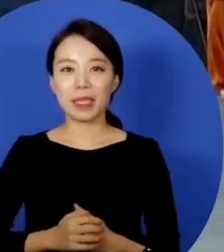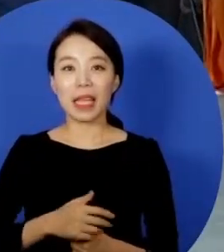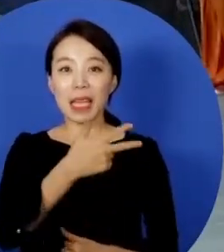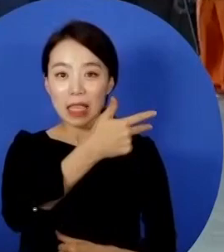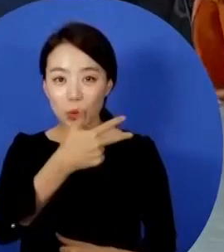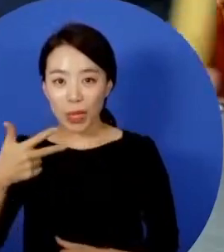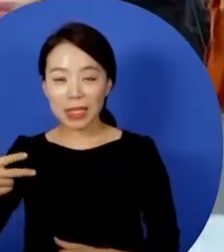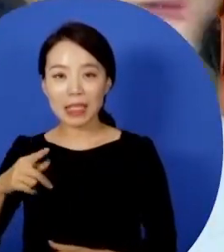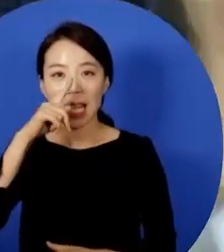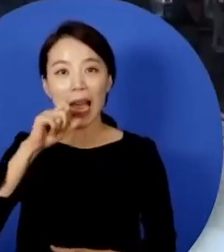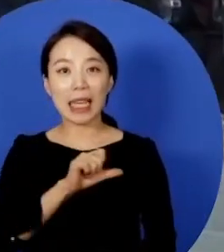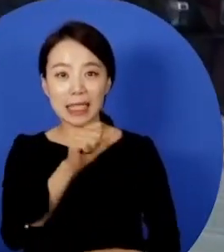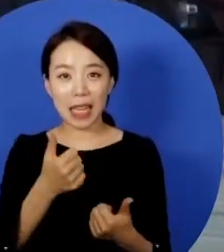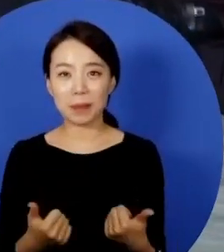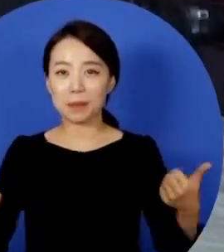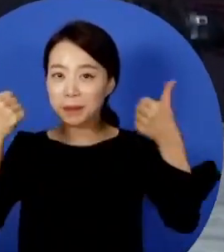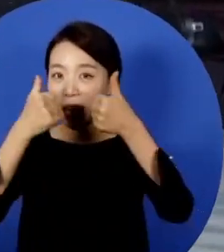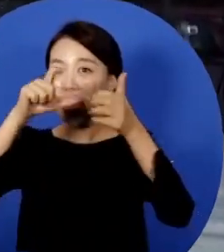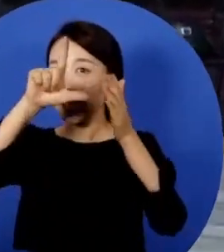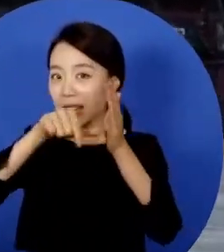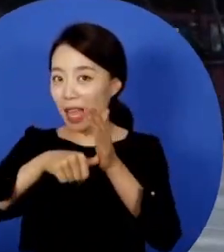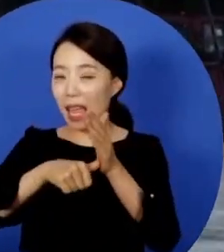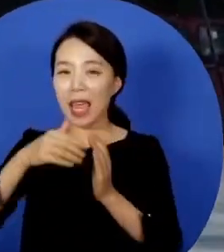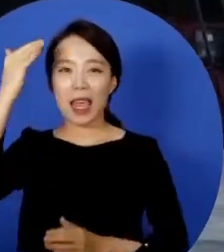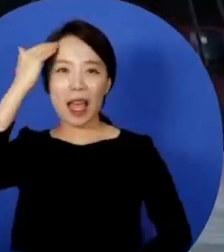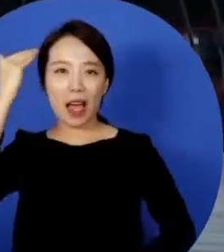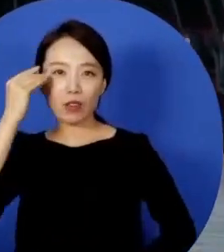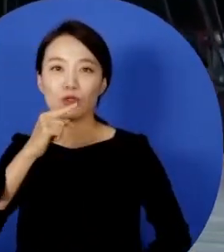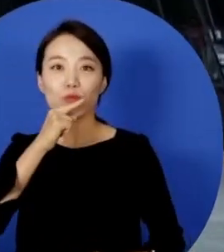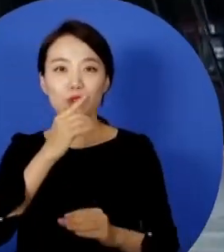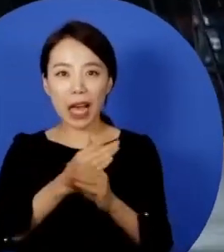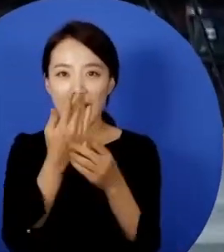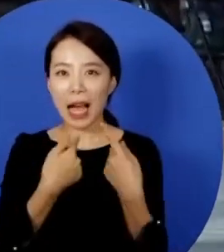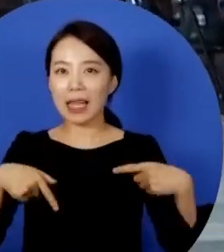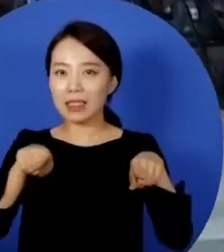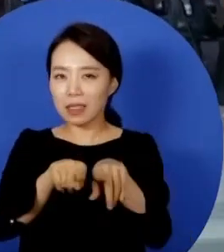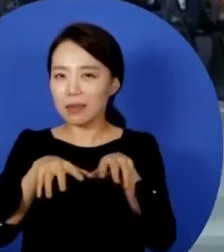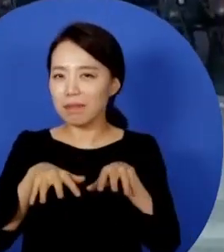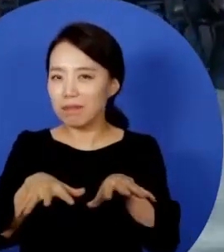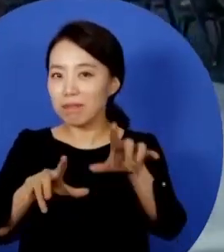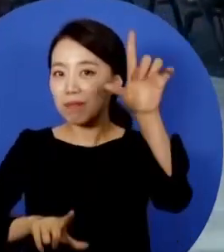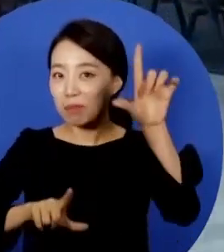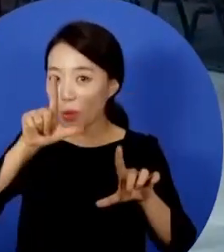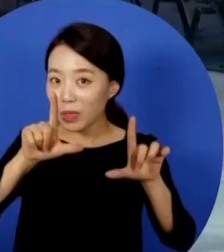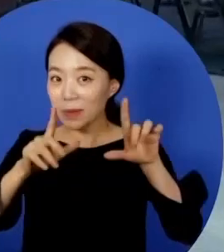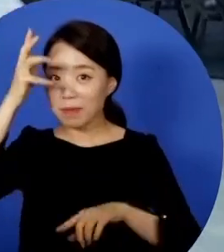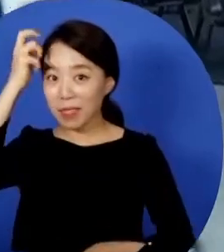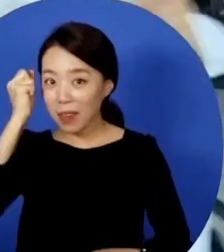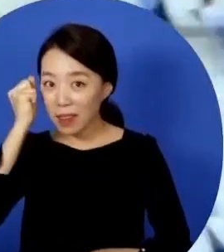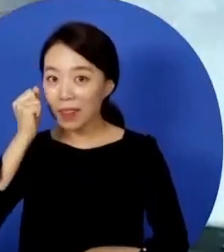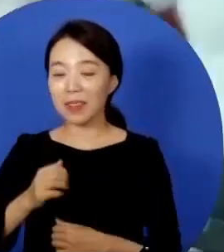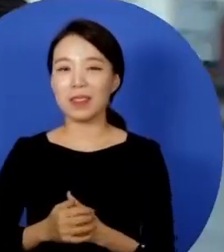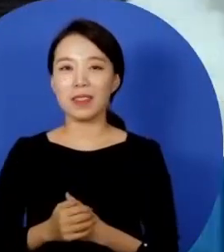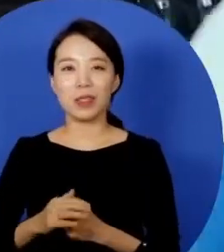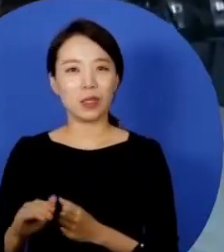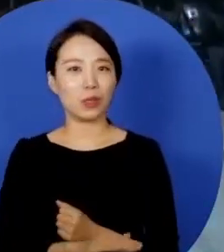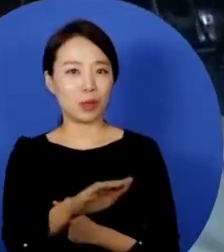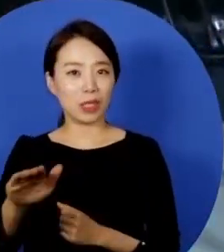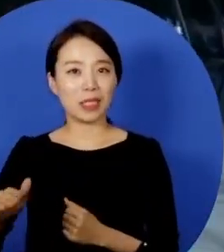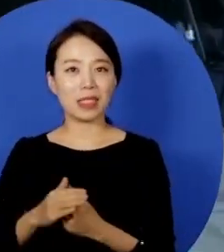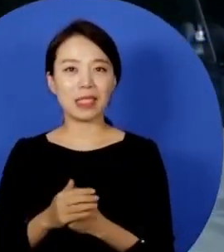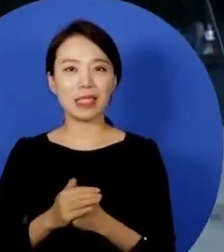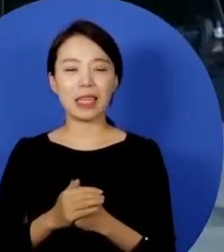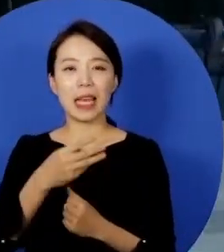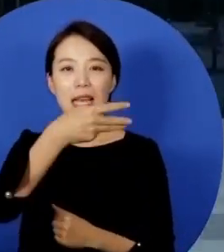인도네시아 아시안 패럴게임 당시 남북 대표팀의 공동 입장은 또 어떤가요? 우리는